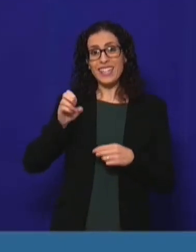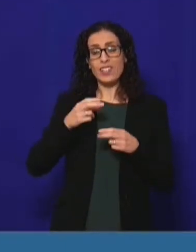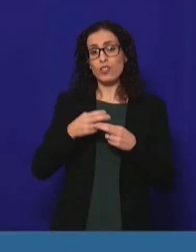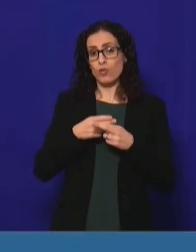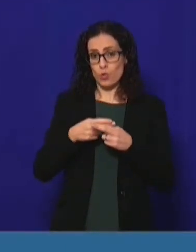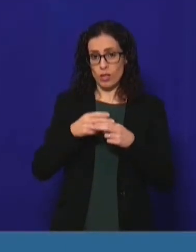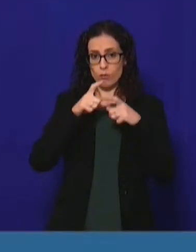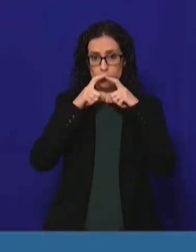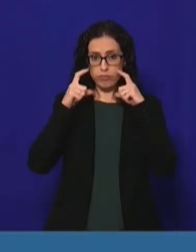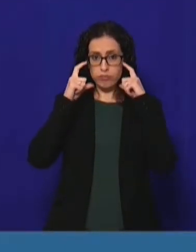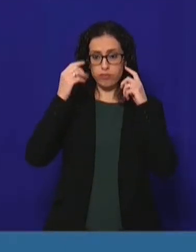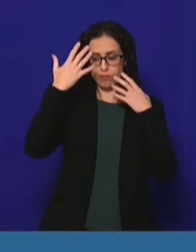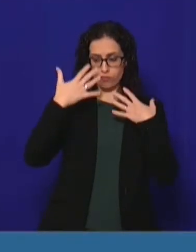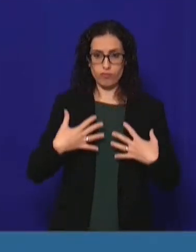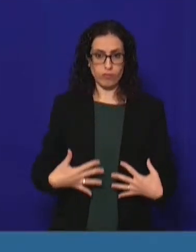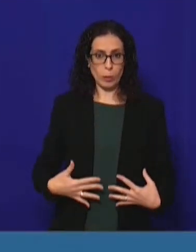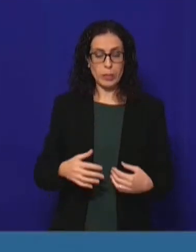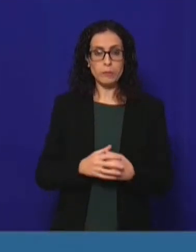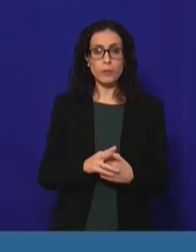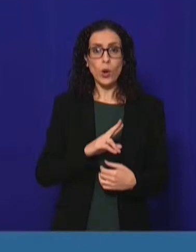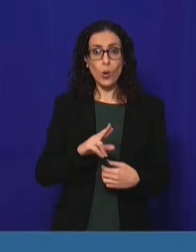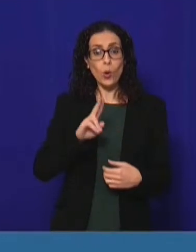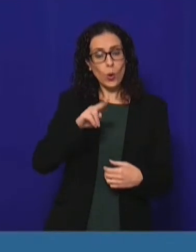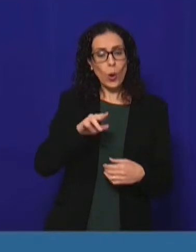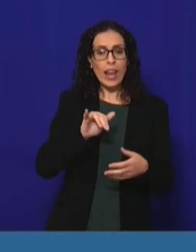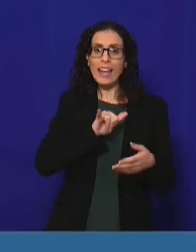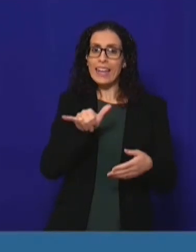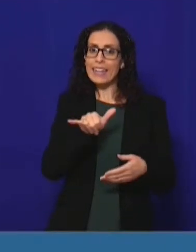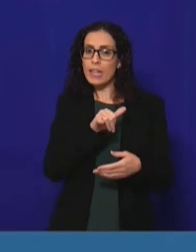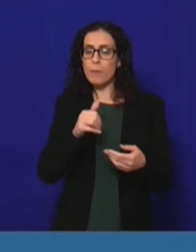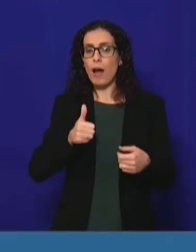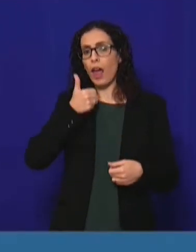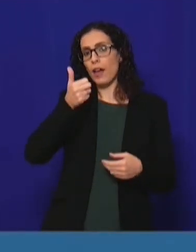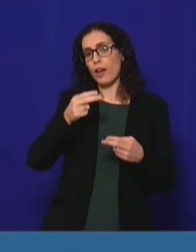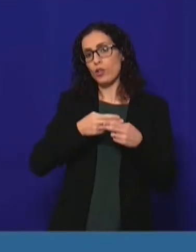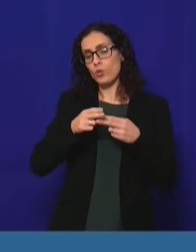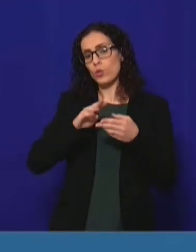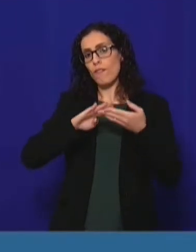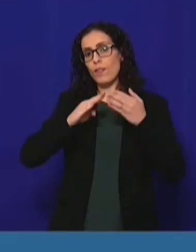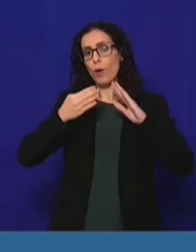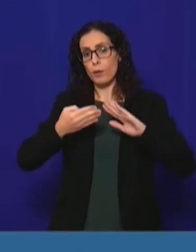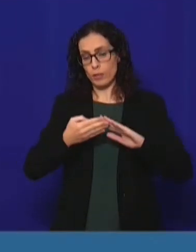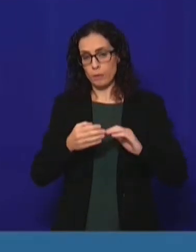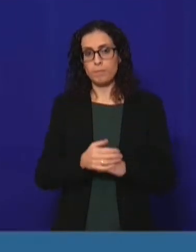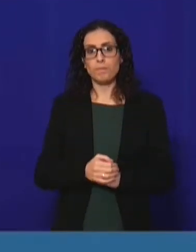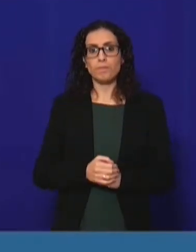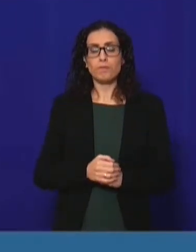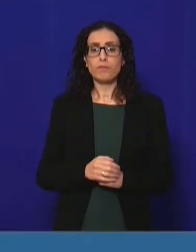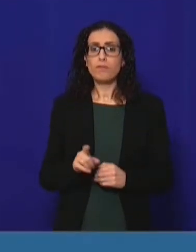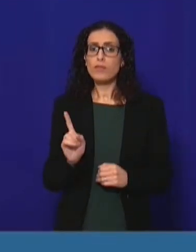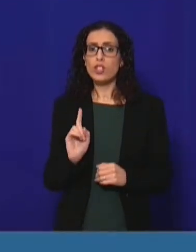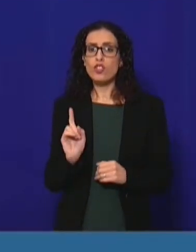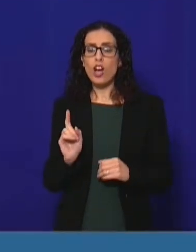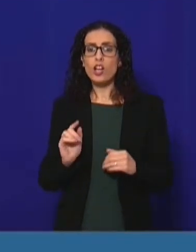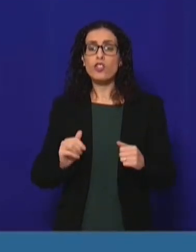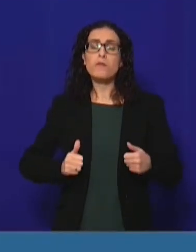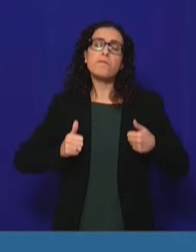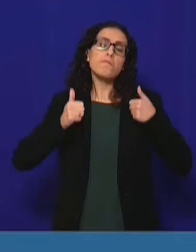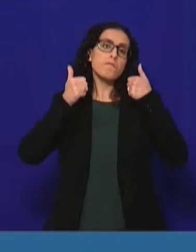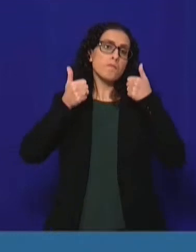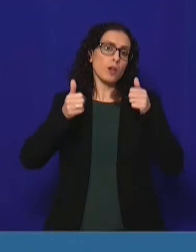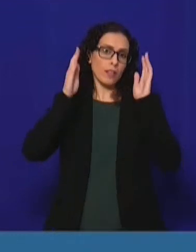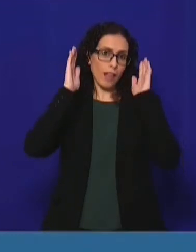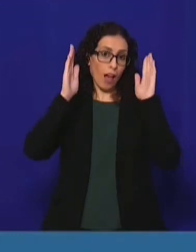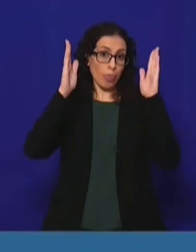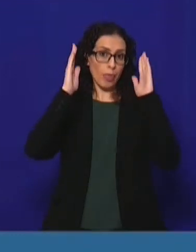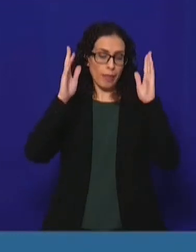iċ-ċirkostanzi fil-healthcare settings imma anke fil-komunità. U xi ħaġa li xtaqt niġbdilkom l-attenzjoni hija għaliex naraw li hemm numru